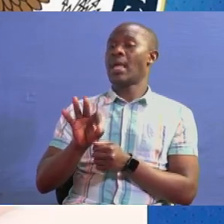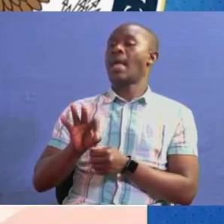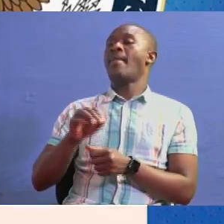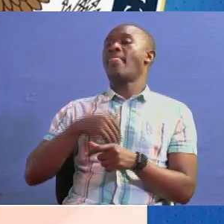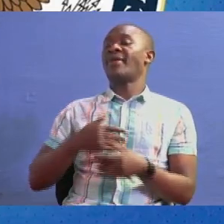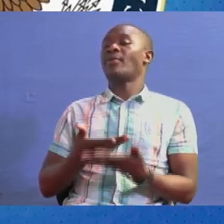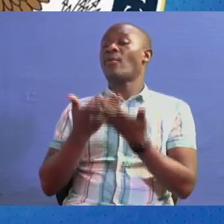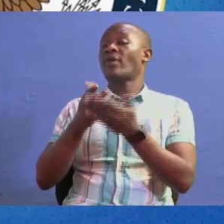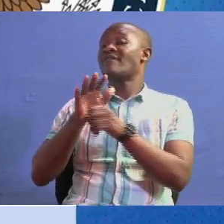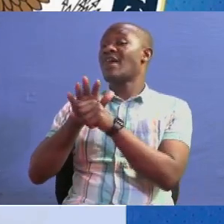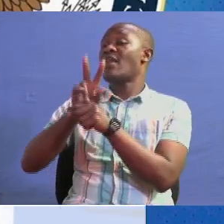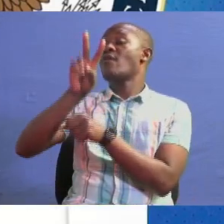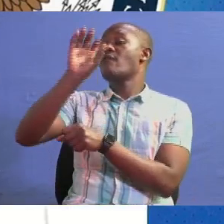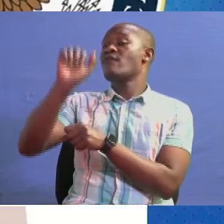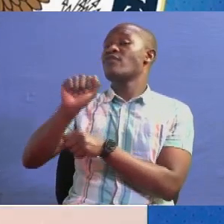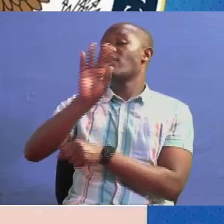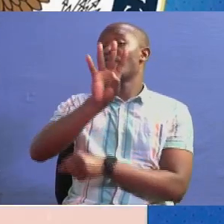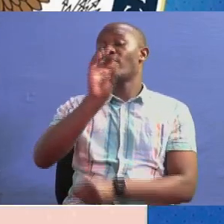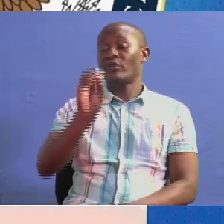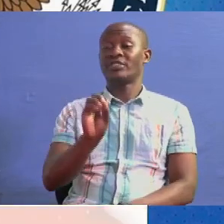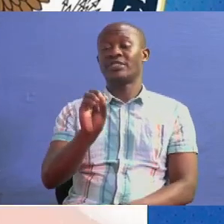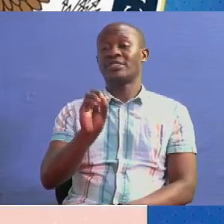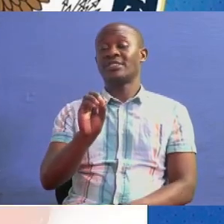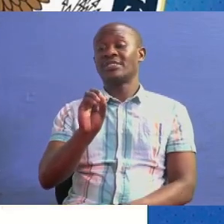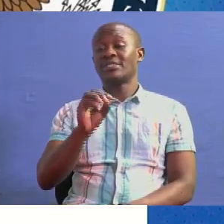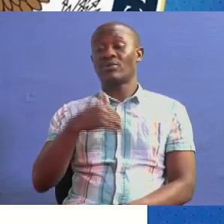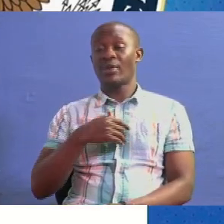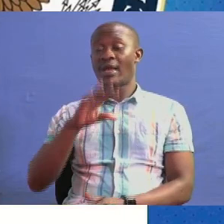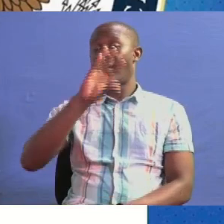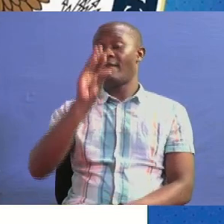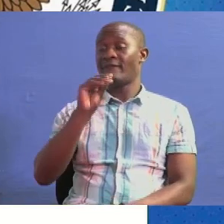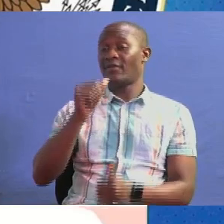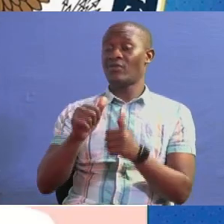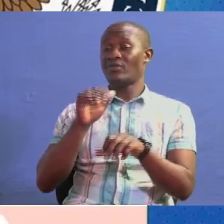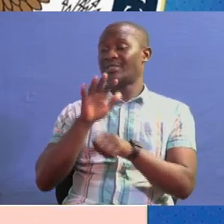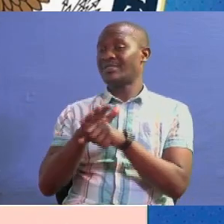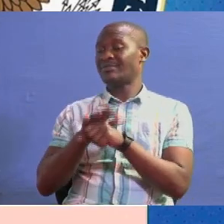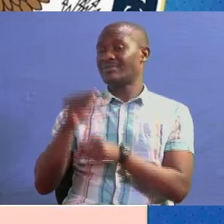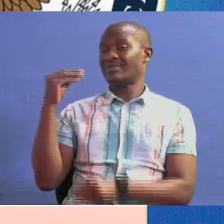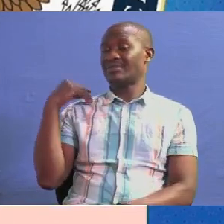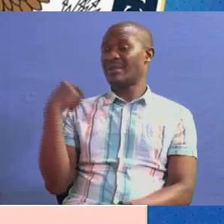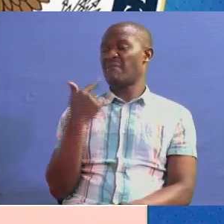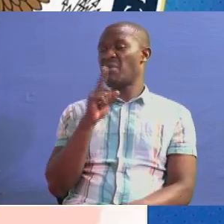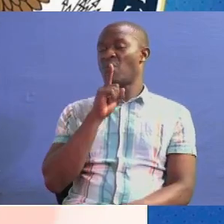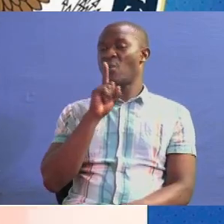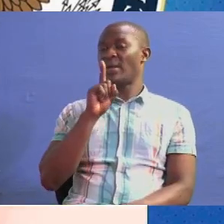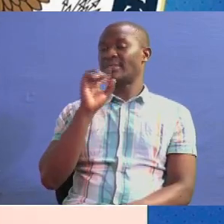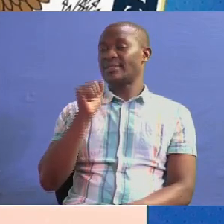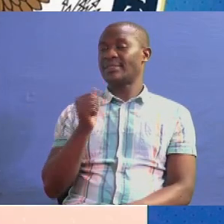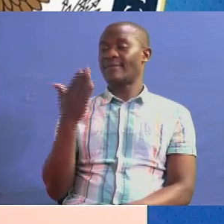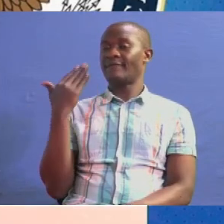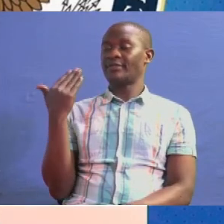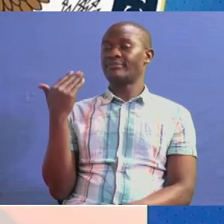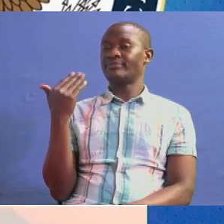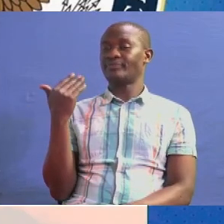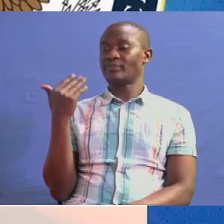ilitoa visa zaidi ya 40,000 za wanafunzi kwa wanafunzi wa Kiafrika, idadi kubwa zaidi katika muongo mmoja uliopita.